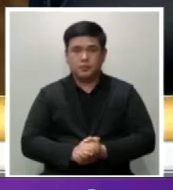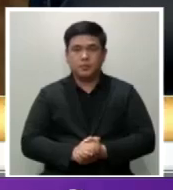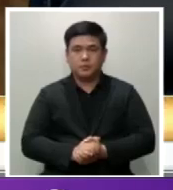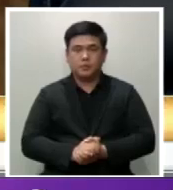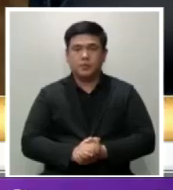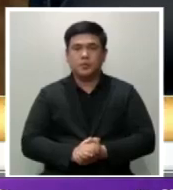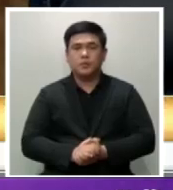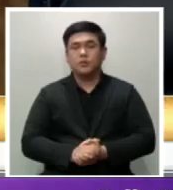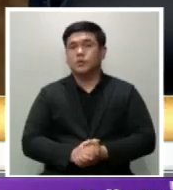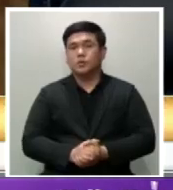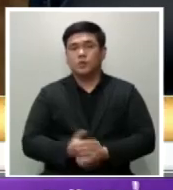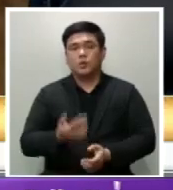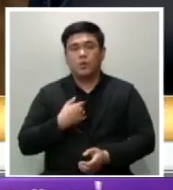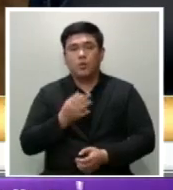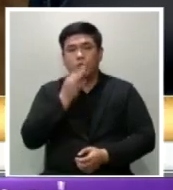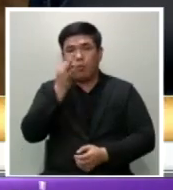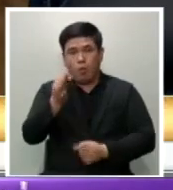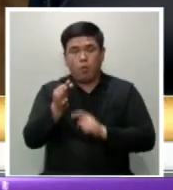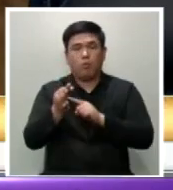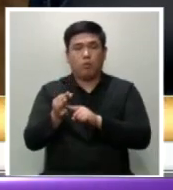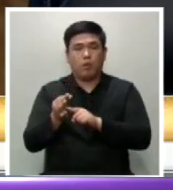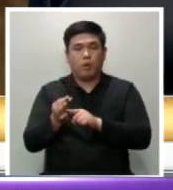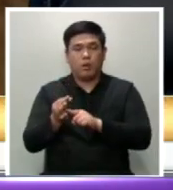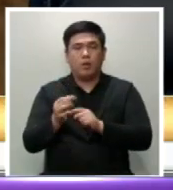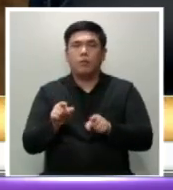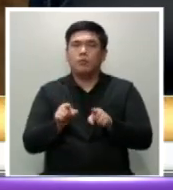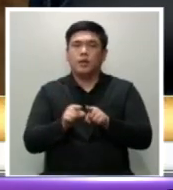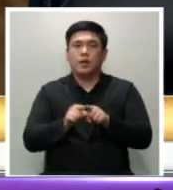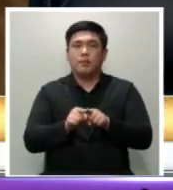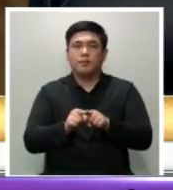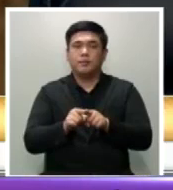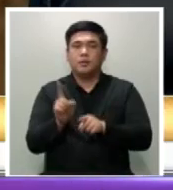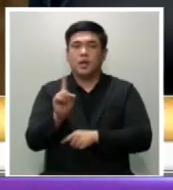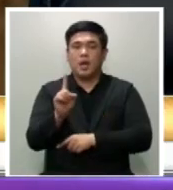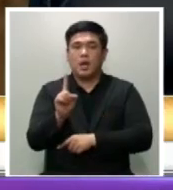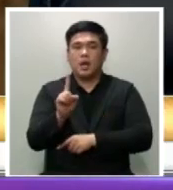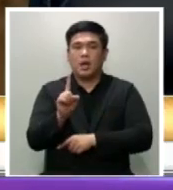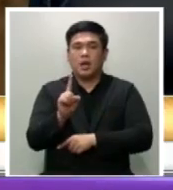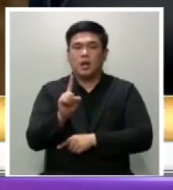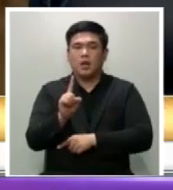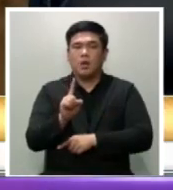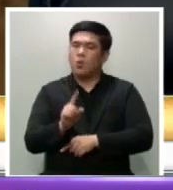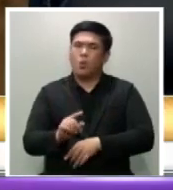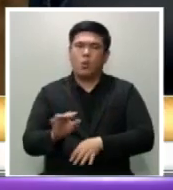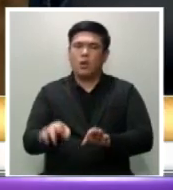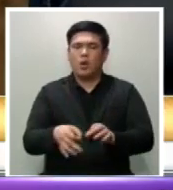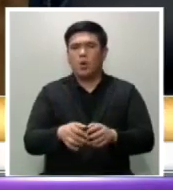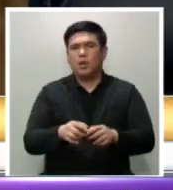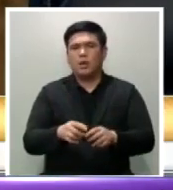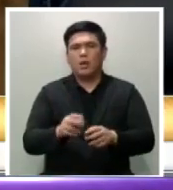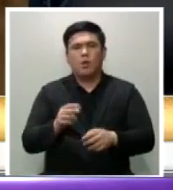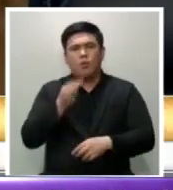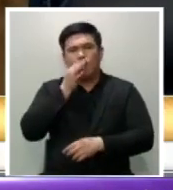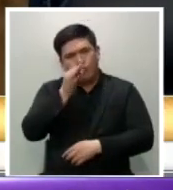ดขึ้นนั้นผมอยากจะเรียกแบบไทยๆให้เข้าใจว่ามันยาวเป็นมหากาพย์หลายเรื่อง